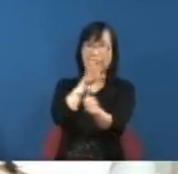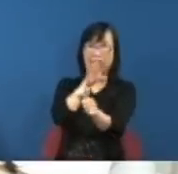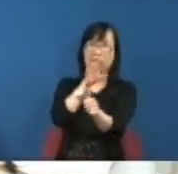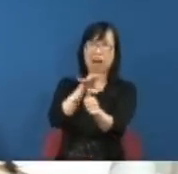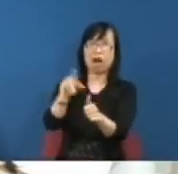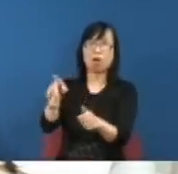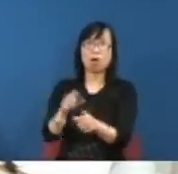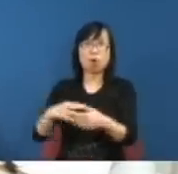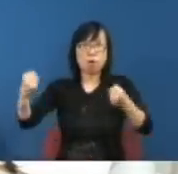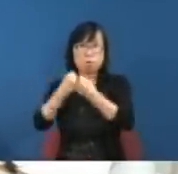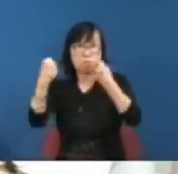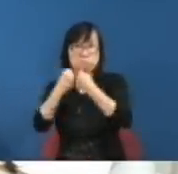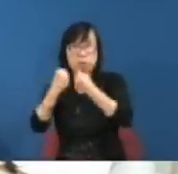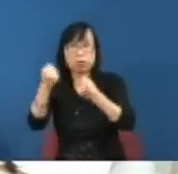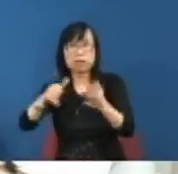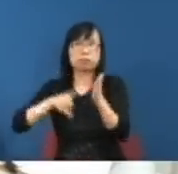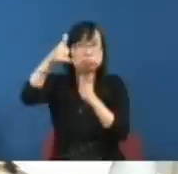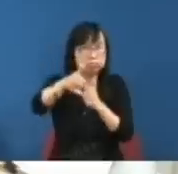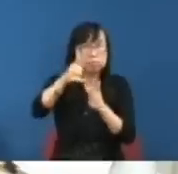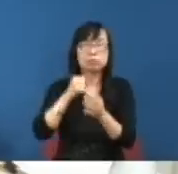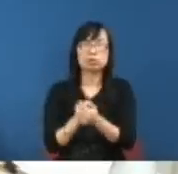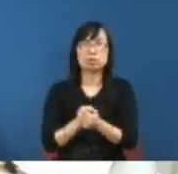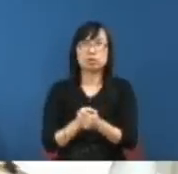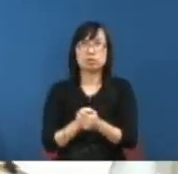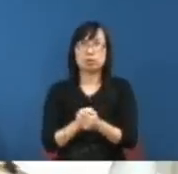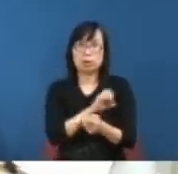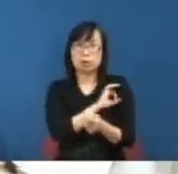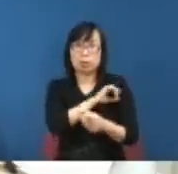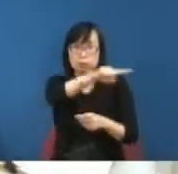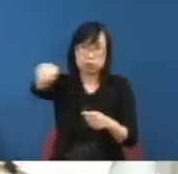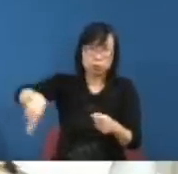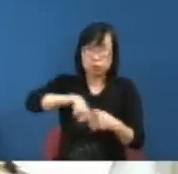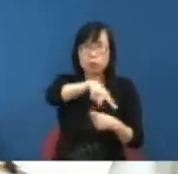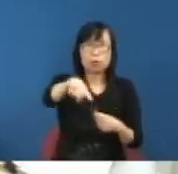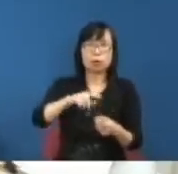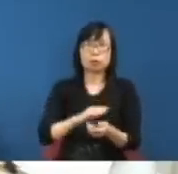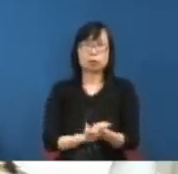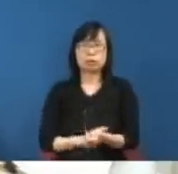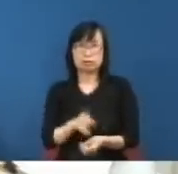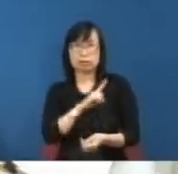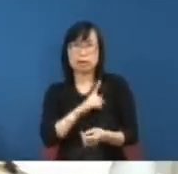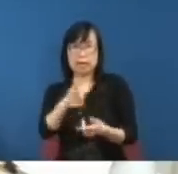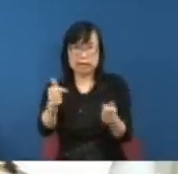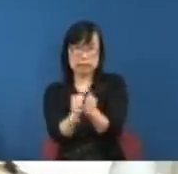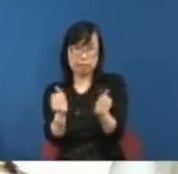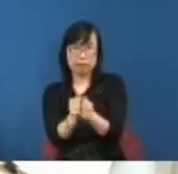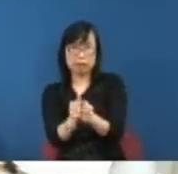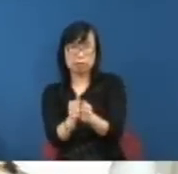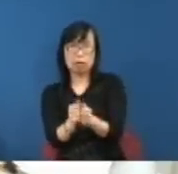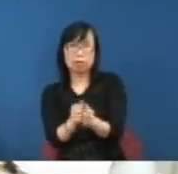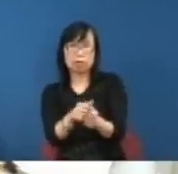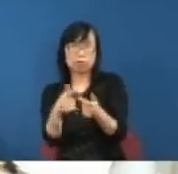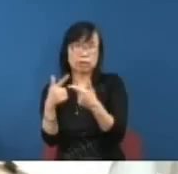嗰個所謂暴力衝入會場嗰度？當我你自己嘅應該係你嘅盟友，仲喺